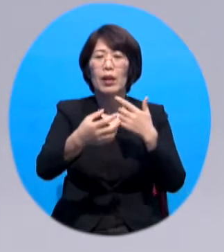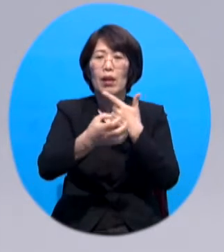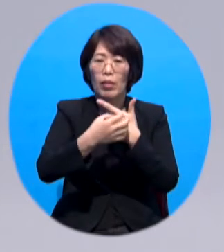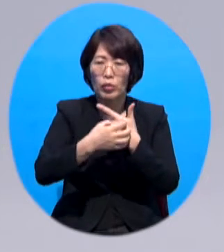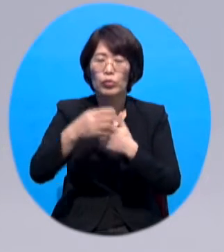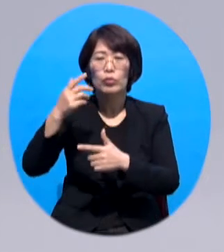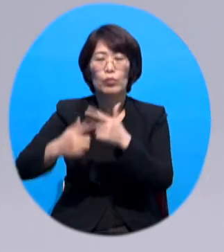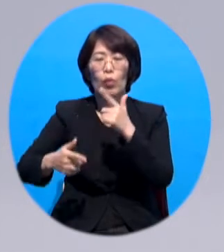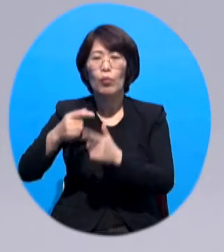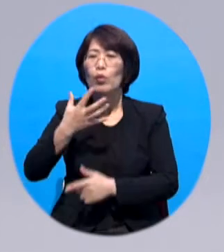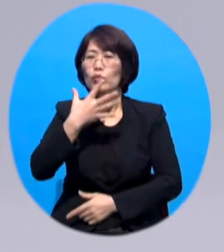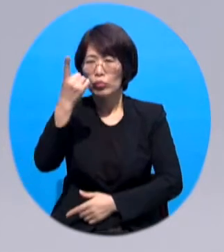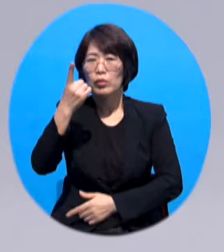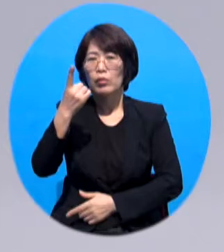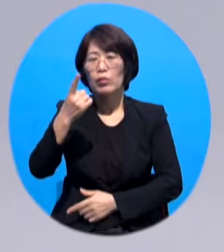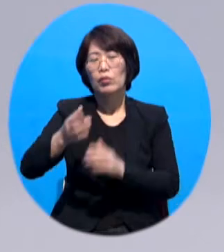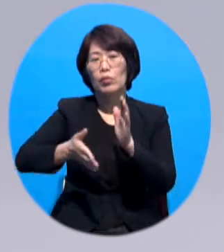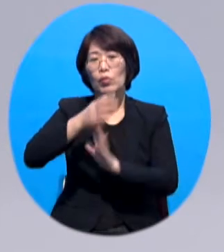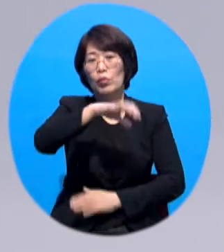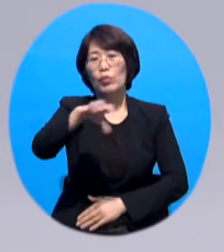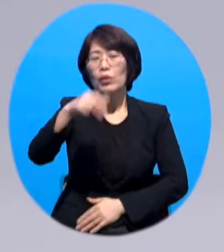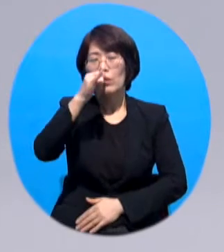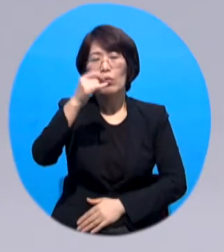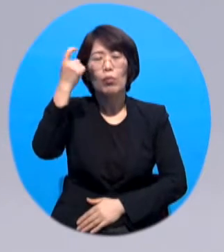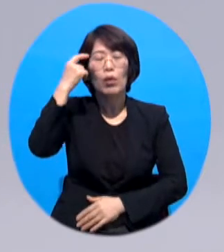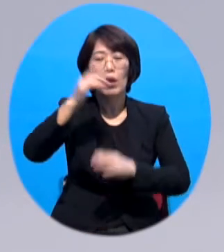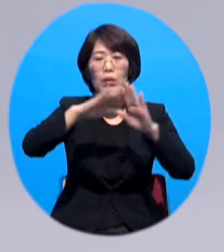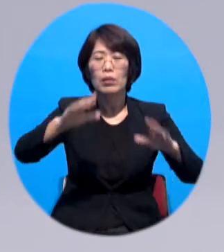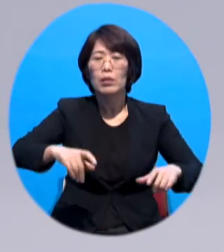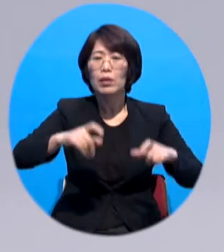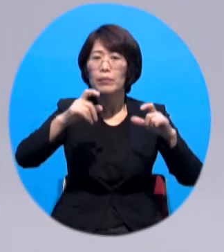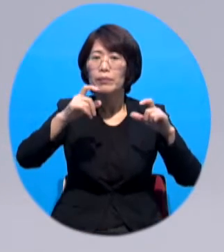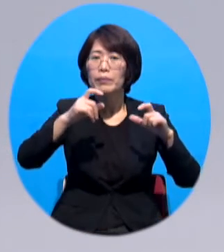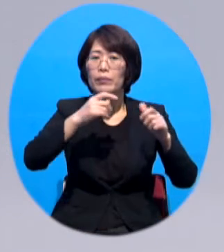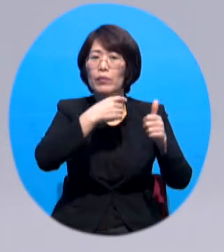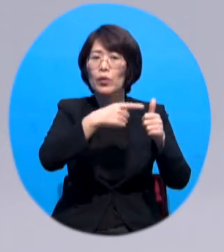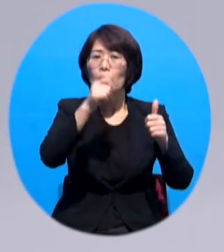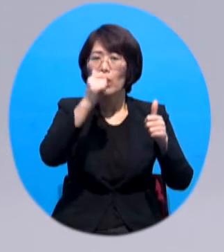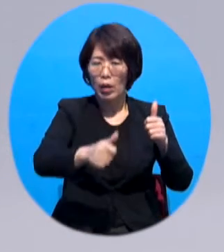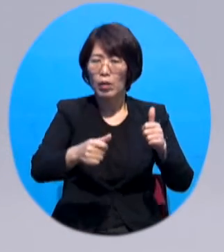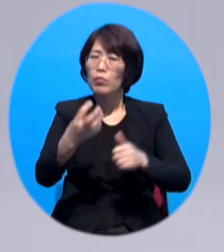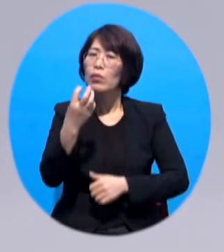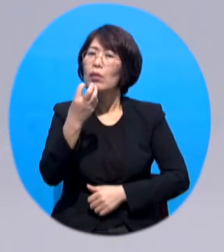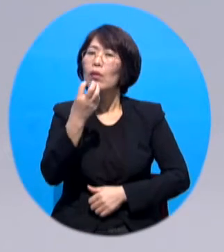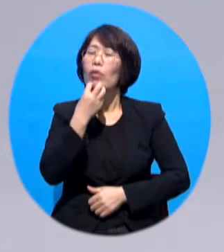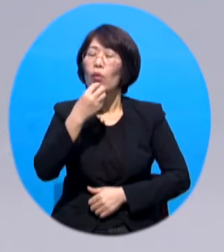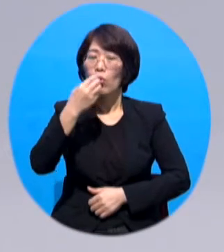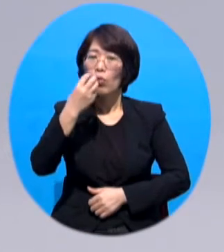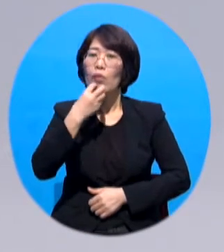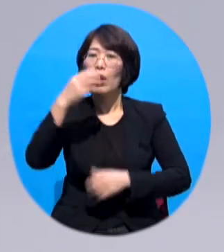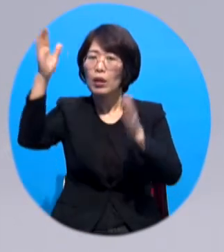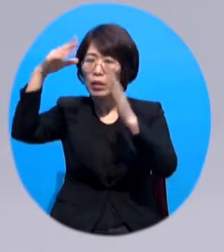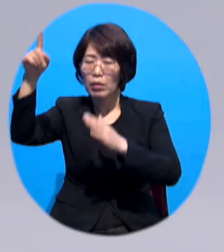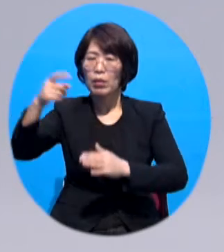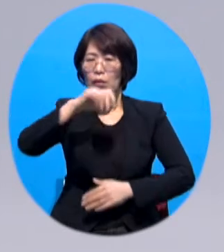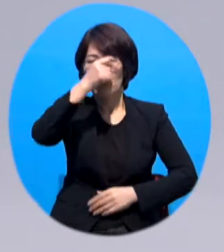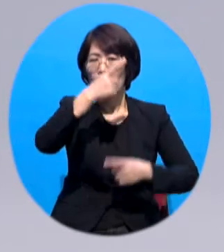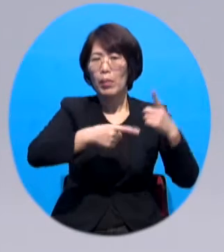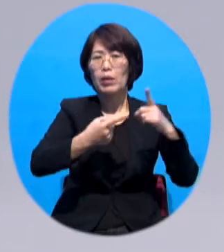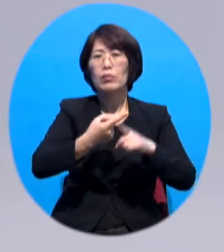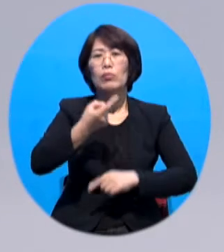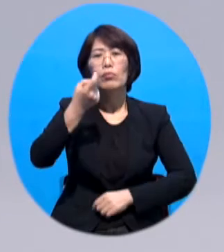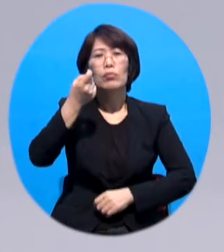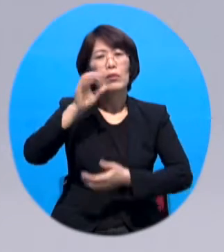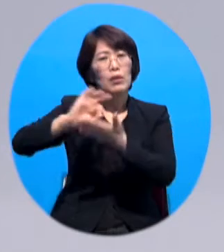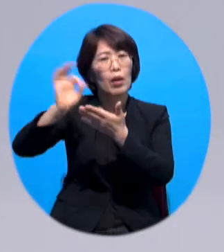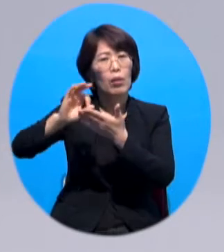목포 도 있고요 순천 도 있습니다 문제는 왜 전남 결과 니 서울의 아이들에게 우리의 예 살을 절반씩 지급하면서 데리고 왔냐 는